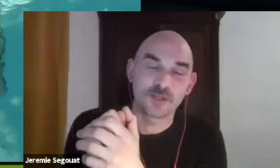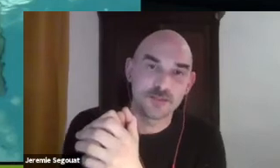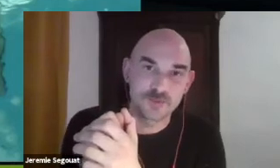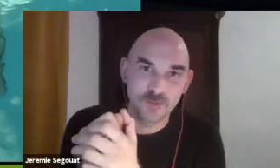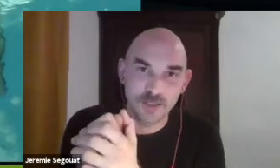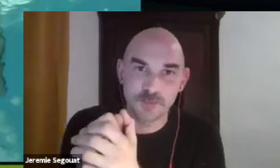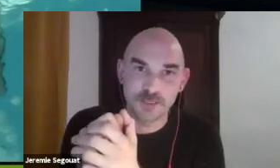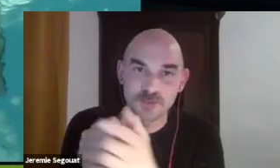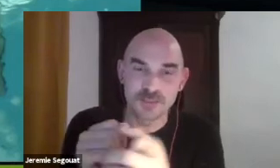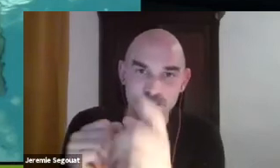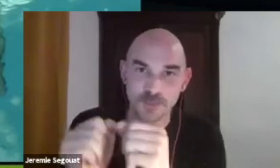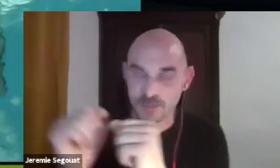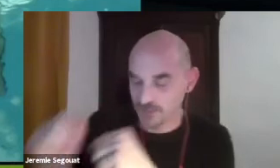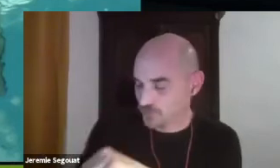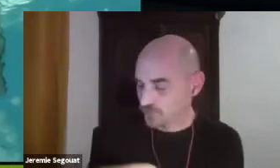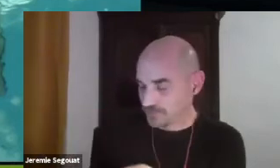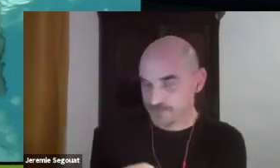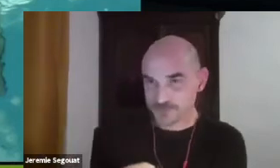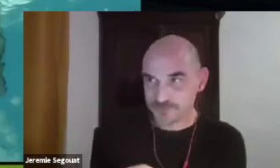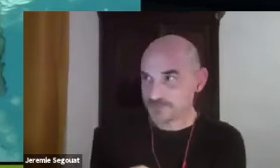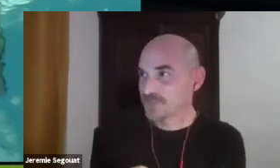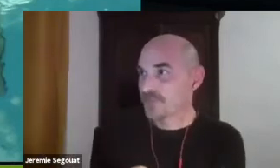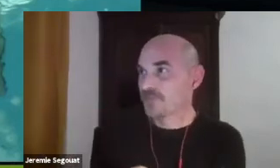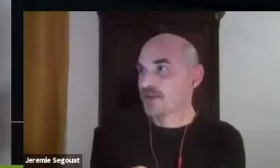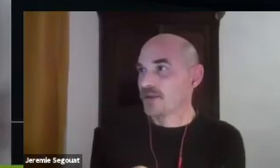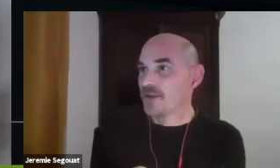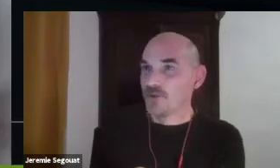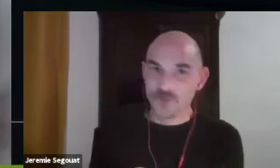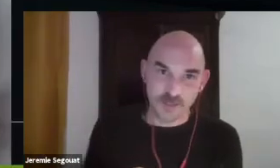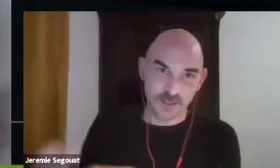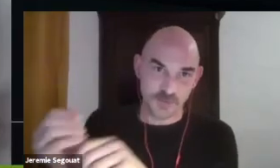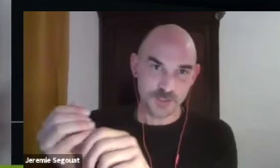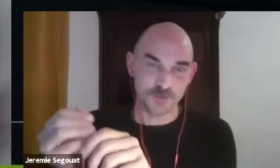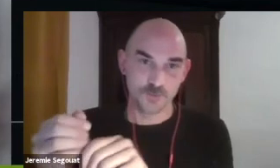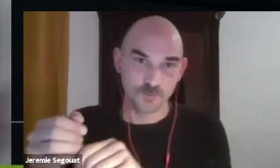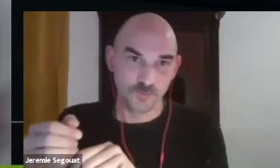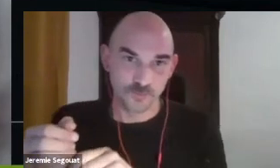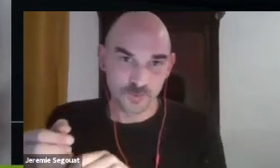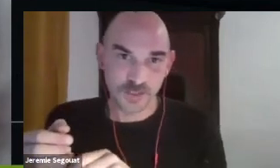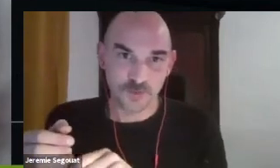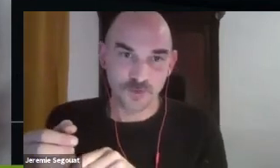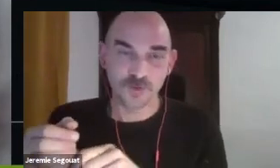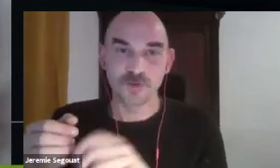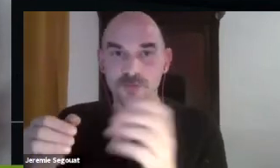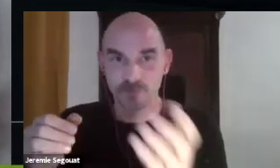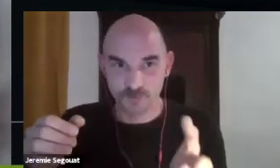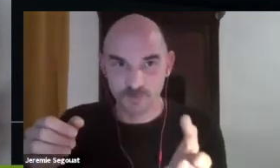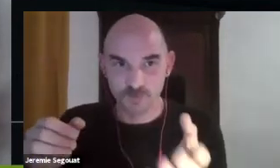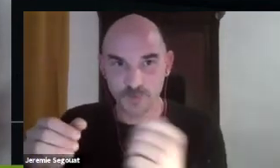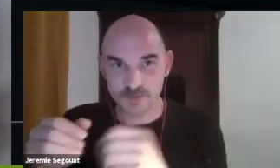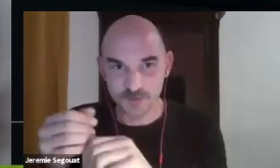en train de discuter avec la personne qui s'exprime avec les deux autres une dernière image pour vous montrer là encore